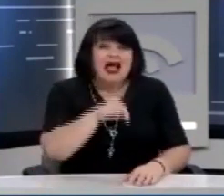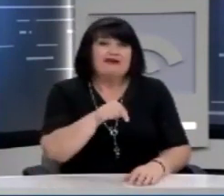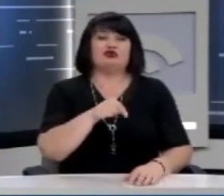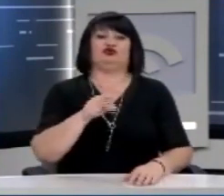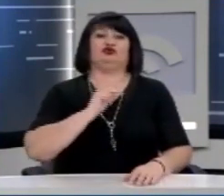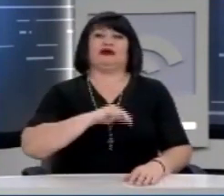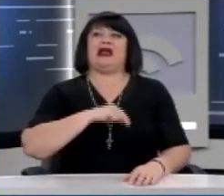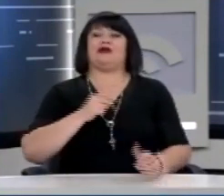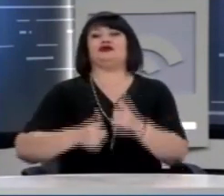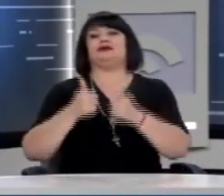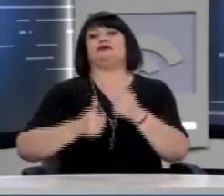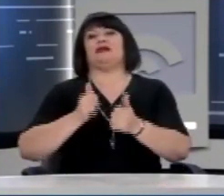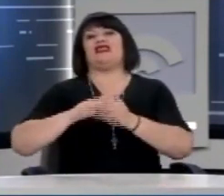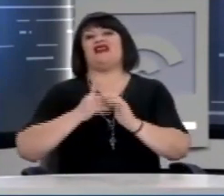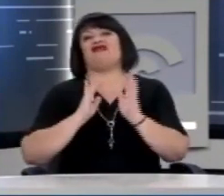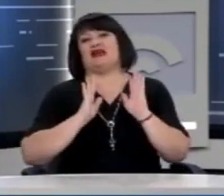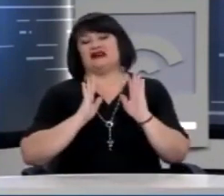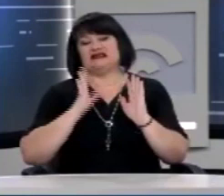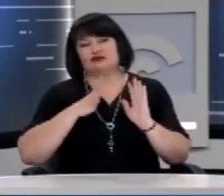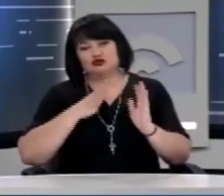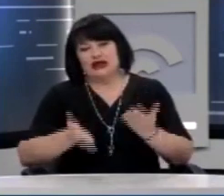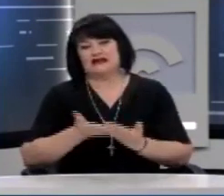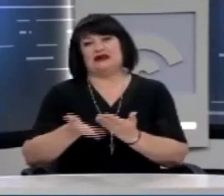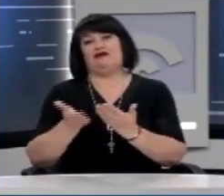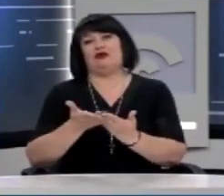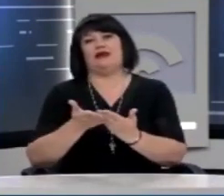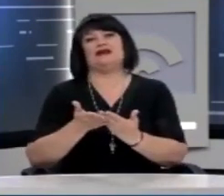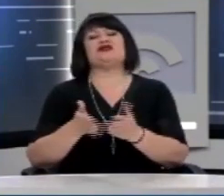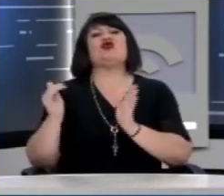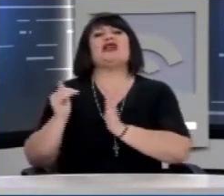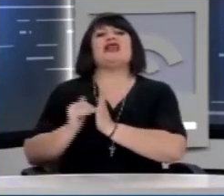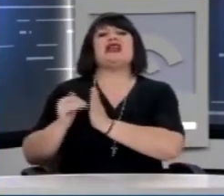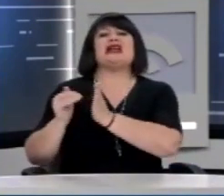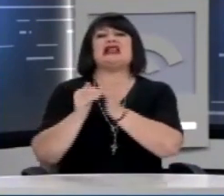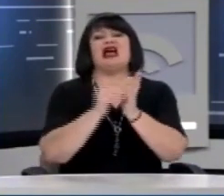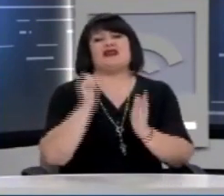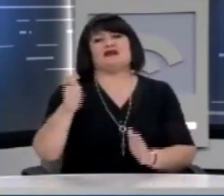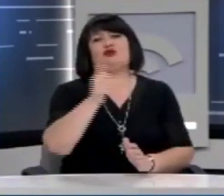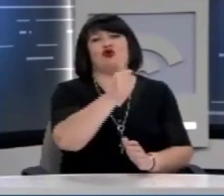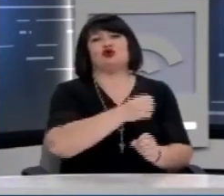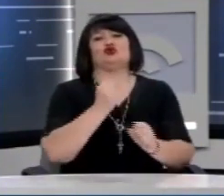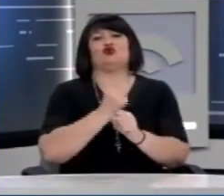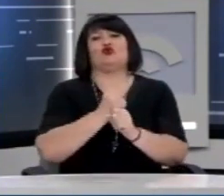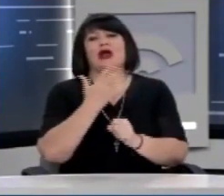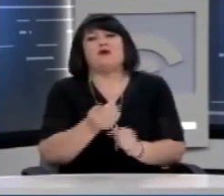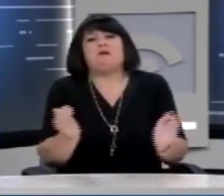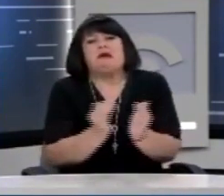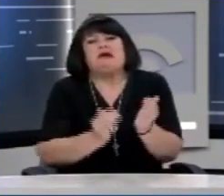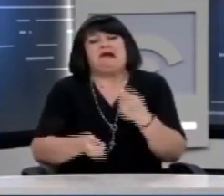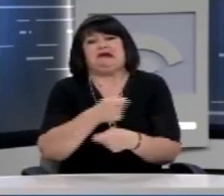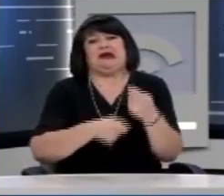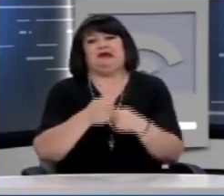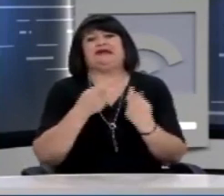την κερδοφορία θέλετε να στηρίξετε και όχι των χιλιάδων αυτοαπασχολούμενων,